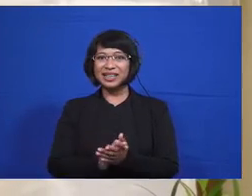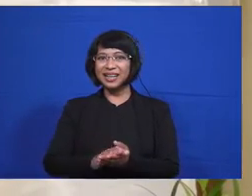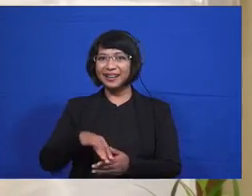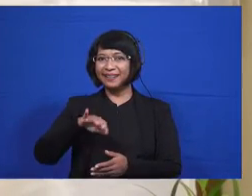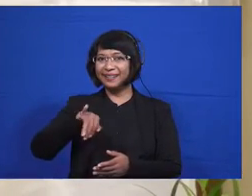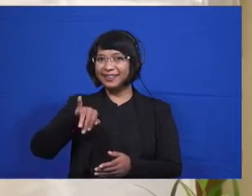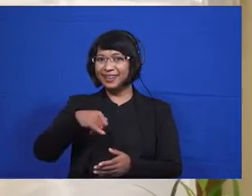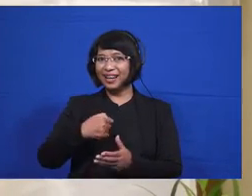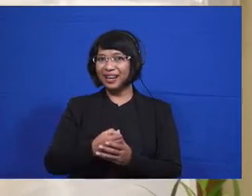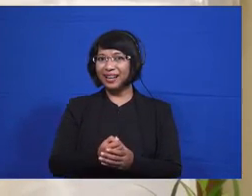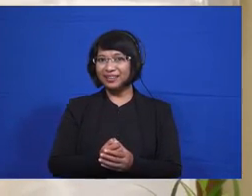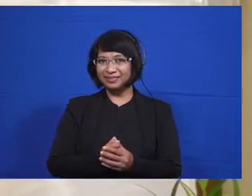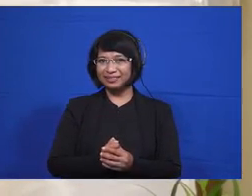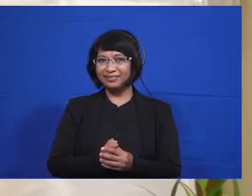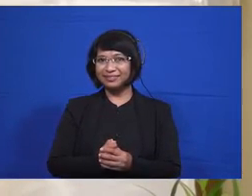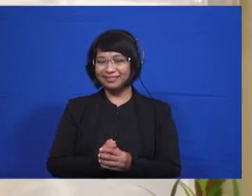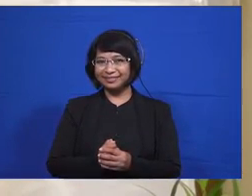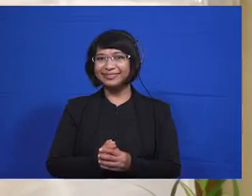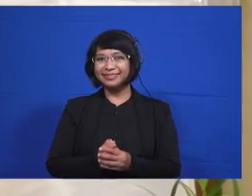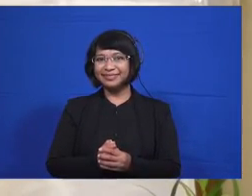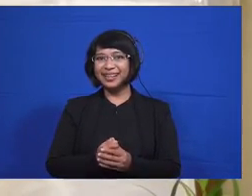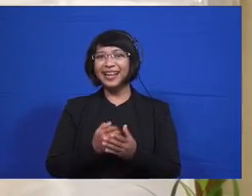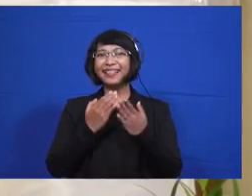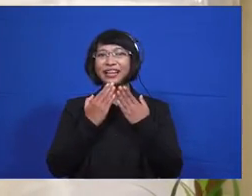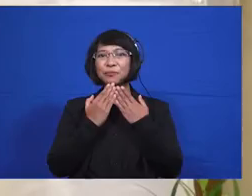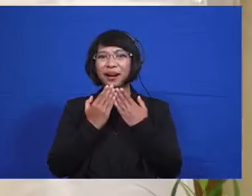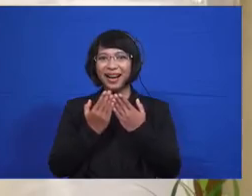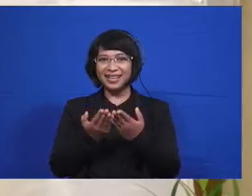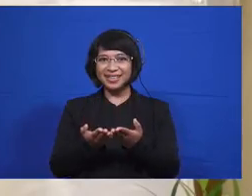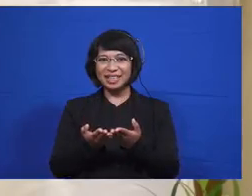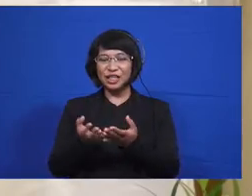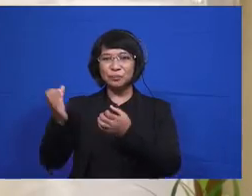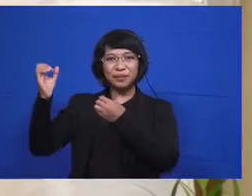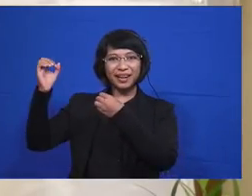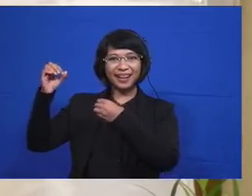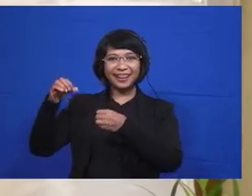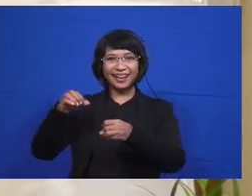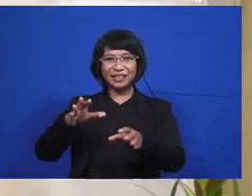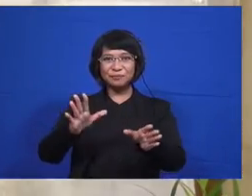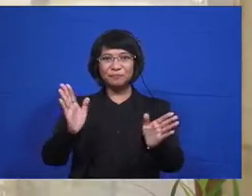dan hal-hal yang kurang berkenan. Matur nuwun, berkah dalem.